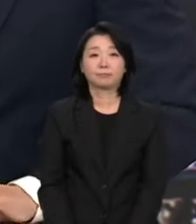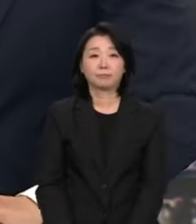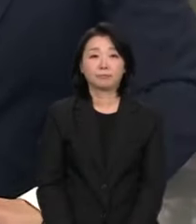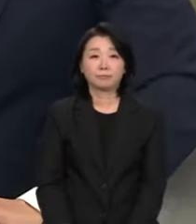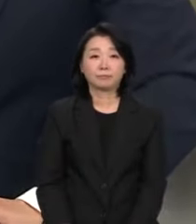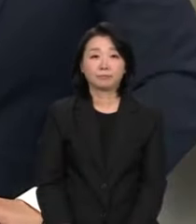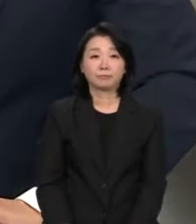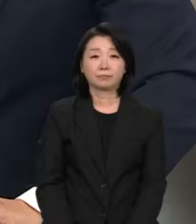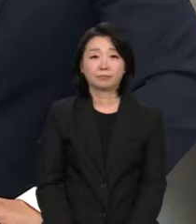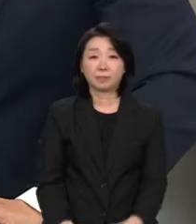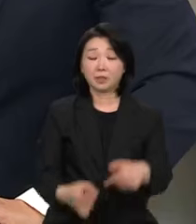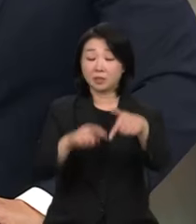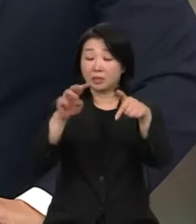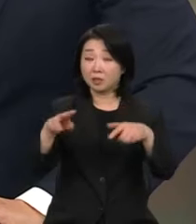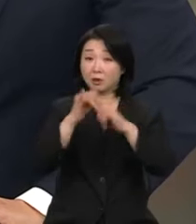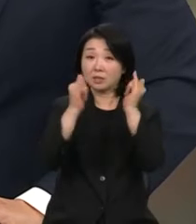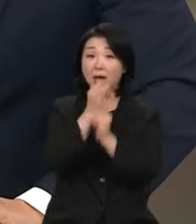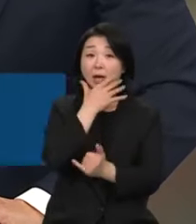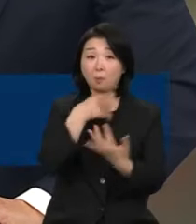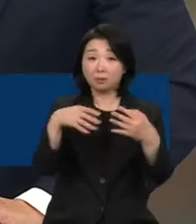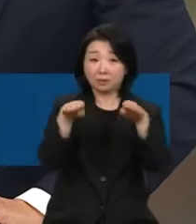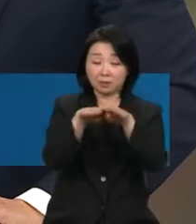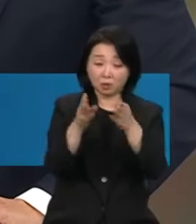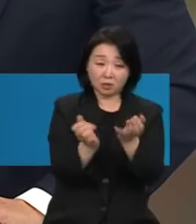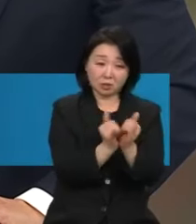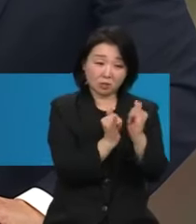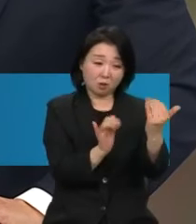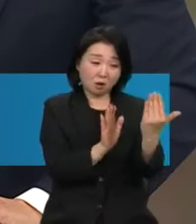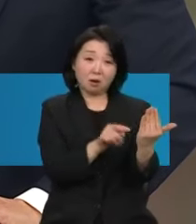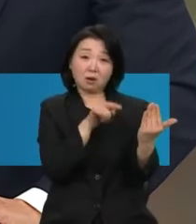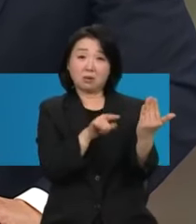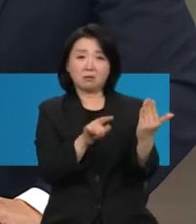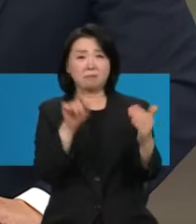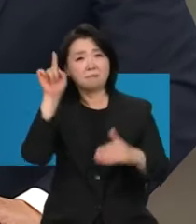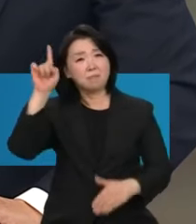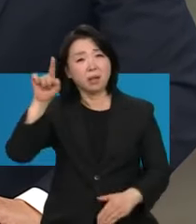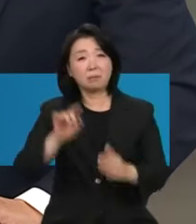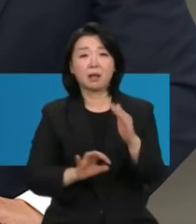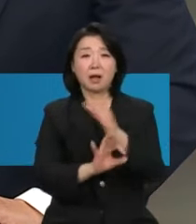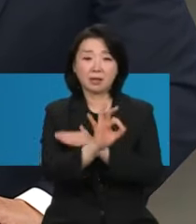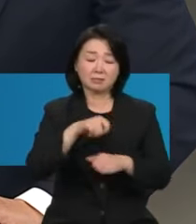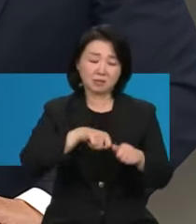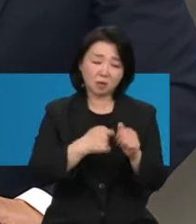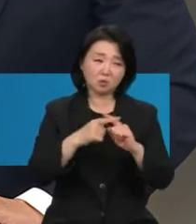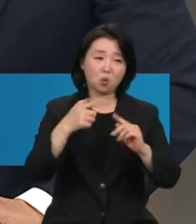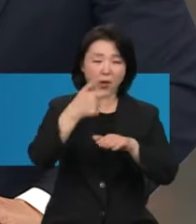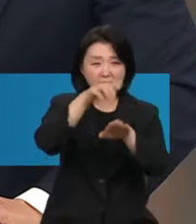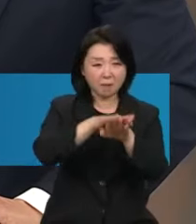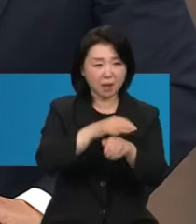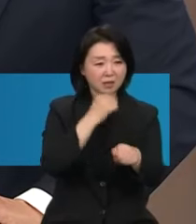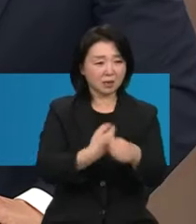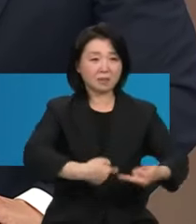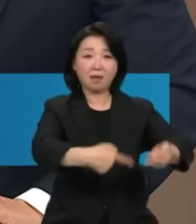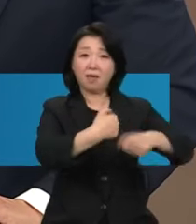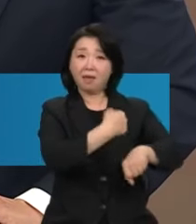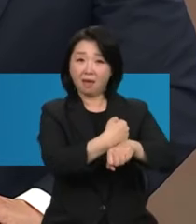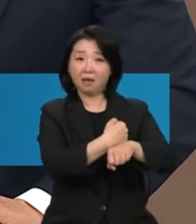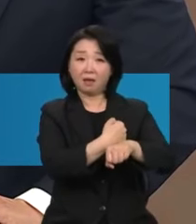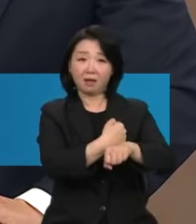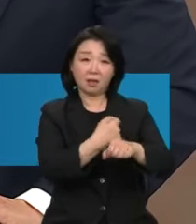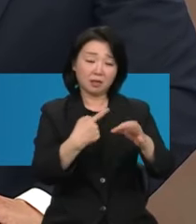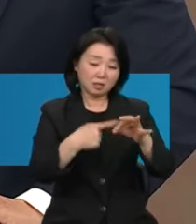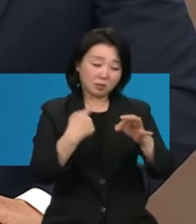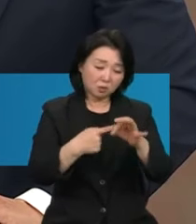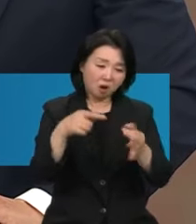네, 다음 소식입니다. 인천의 한 사회복지시설이 직원들을 상대로 매일 아침 강제로 교회 예배에 참석하게 하고